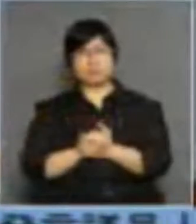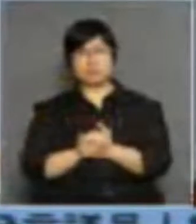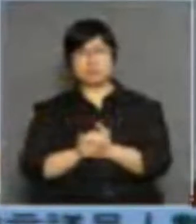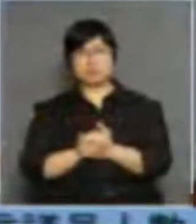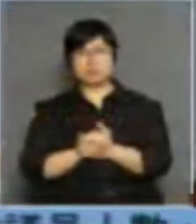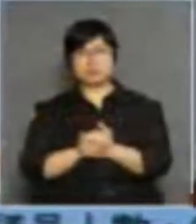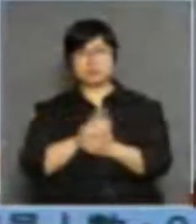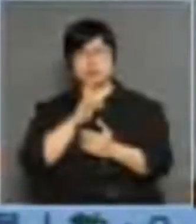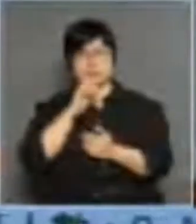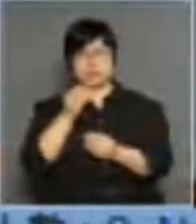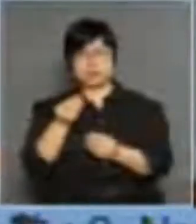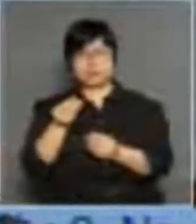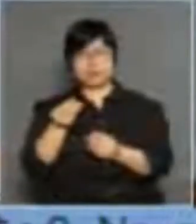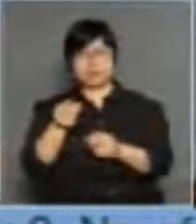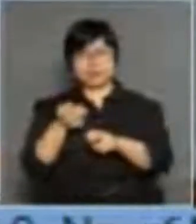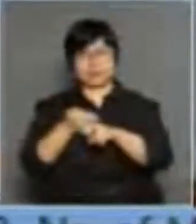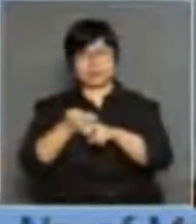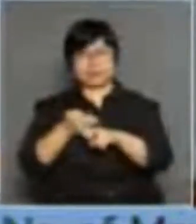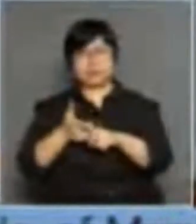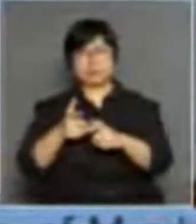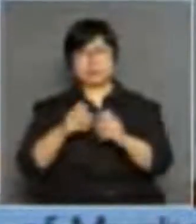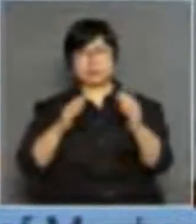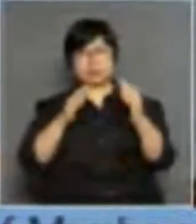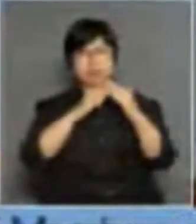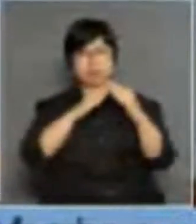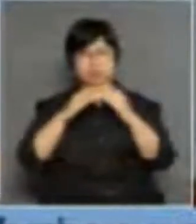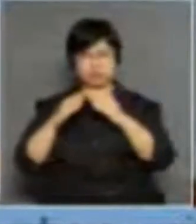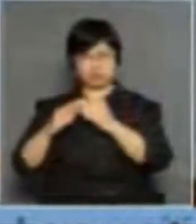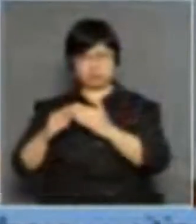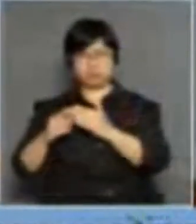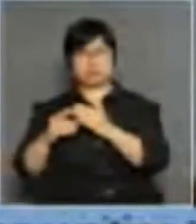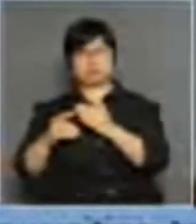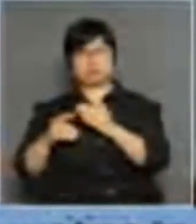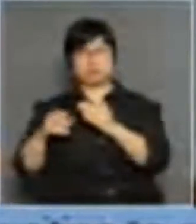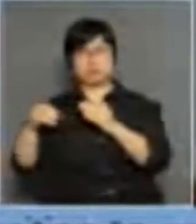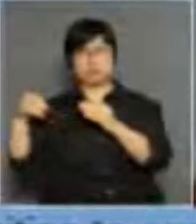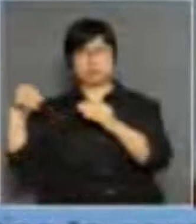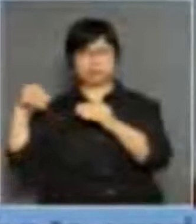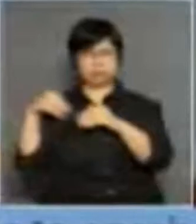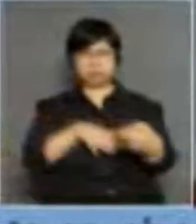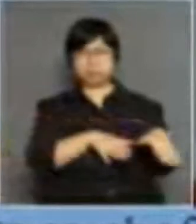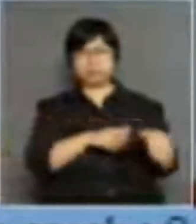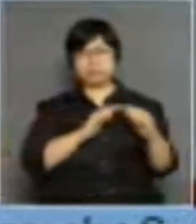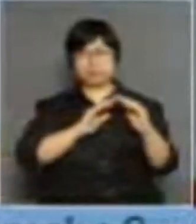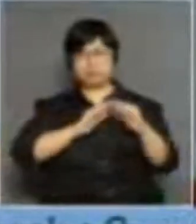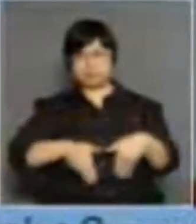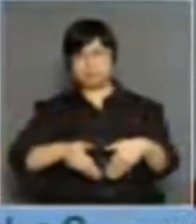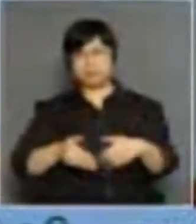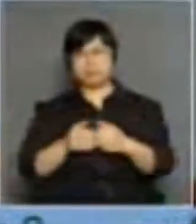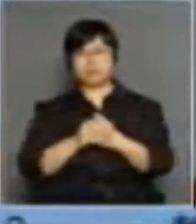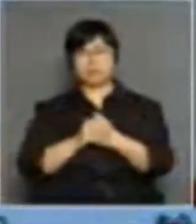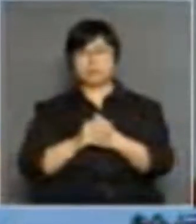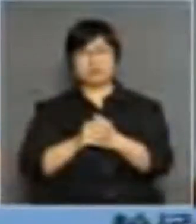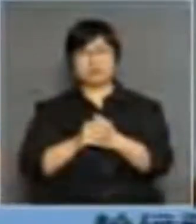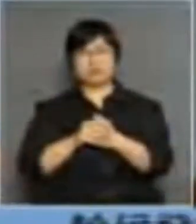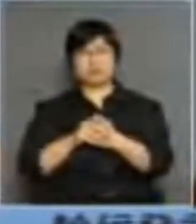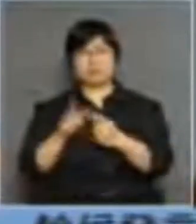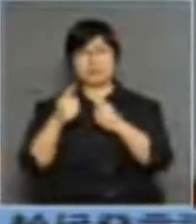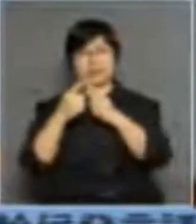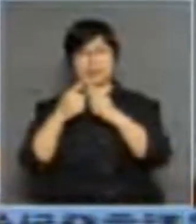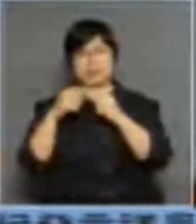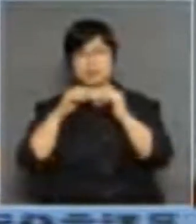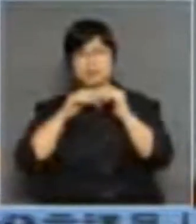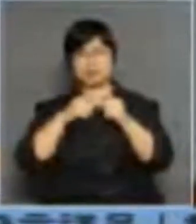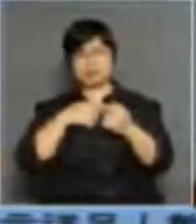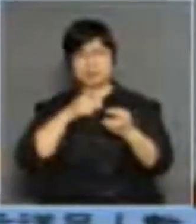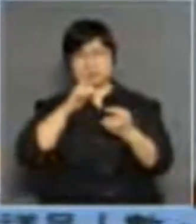一個沙石流是令到整條村是被沖了去，不是整條村的村民沖了去，整條村